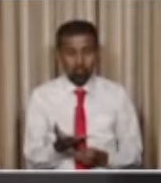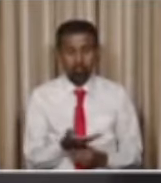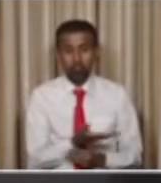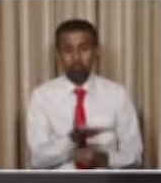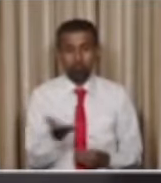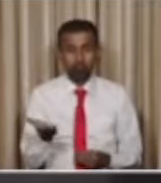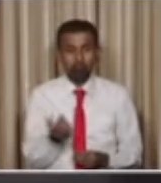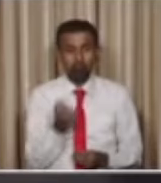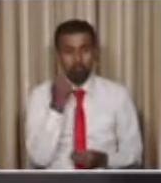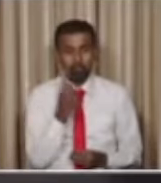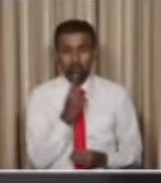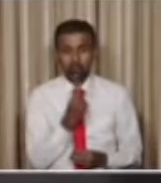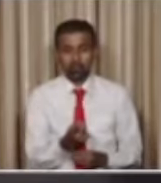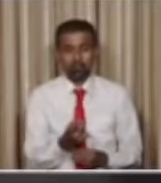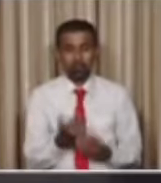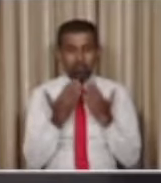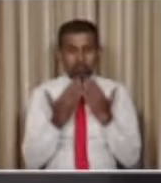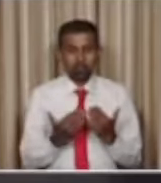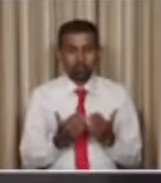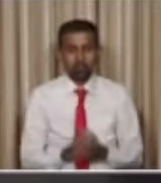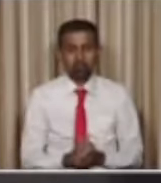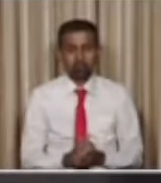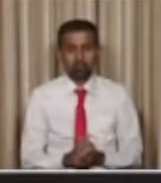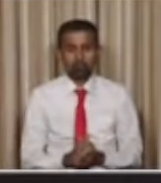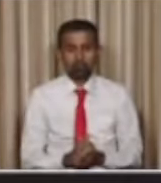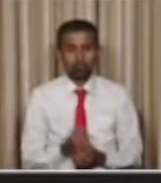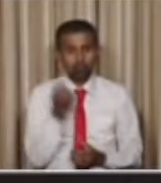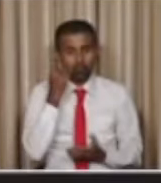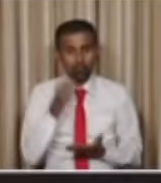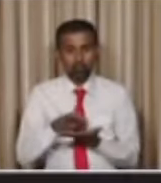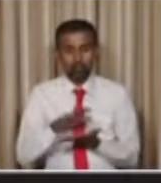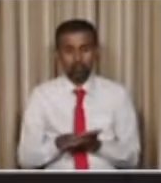සභාවට යෝජනා කරයි. ස්තුතියි. බොහොම ස්තුතියි. යෝජනා විස්තර කිරීම ගරු වේලකුමාර්.